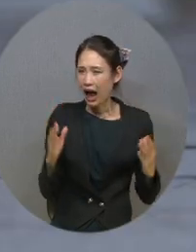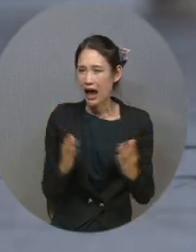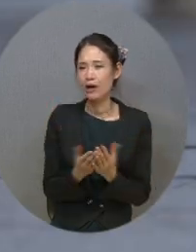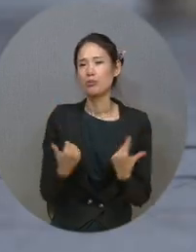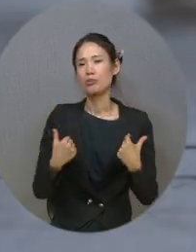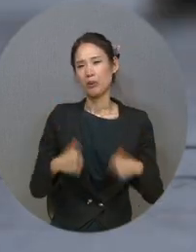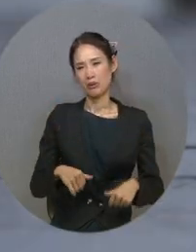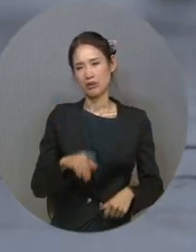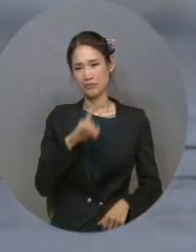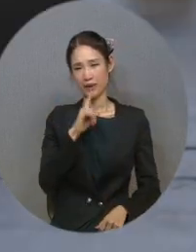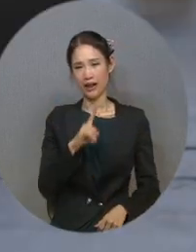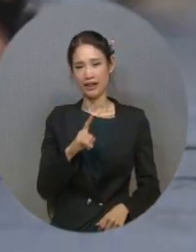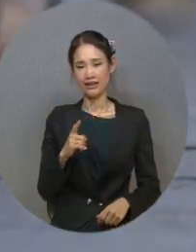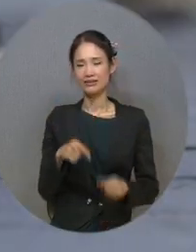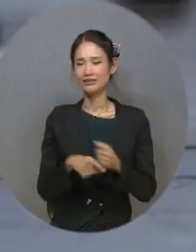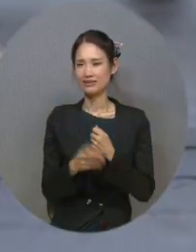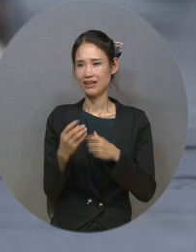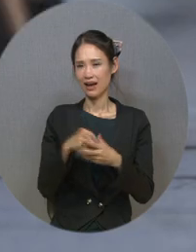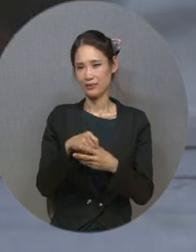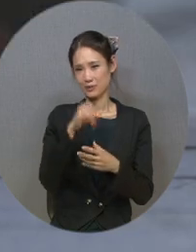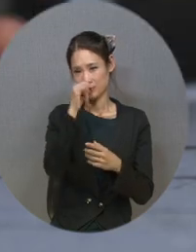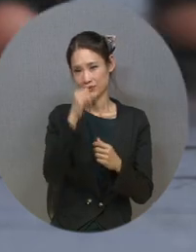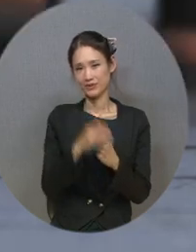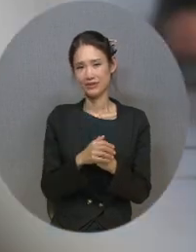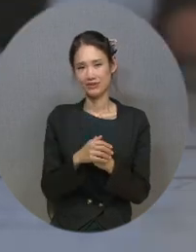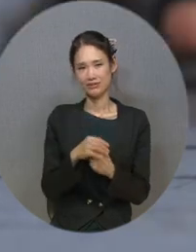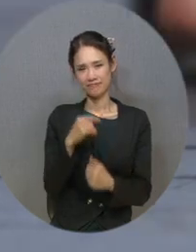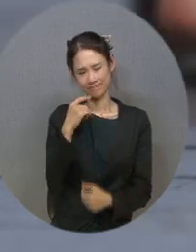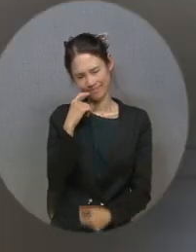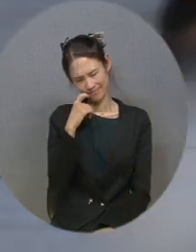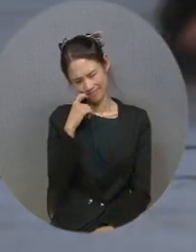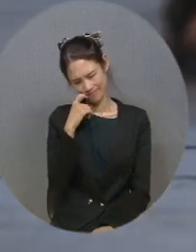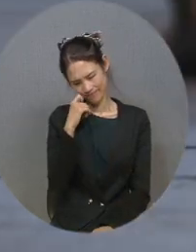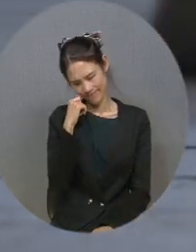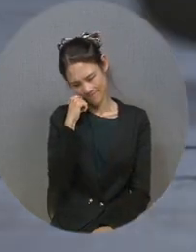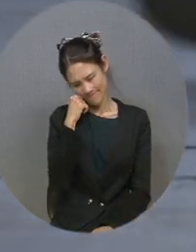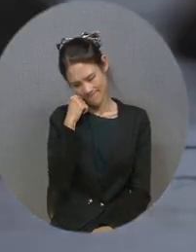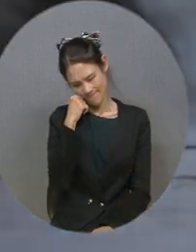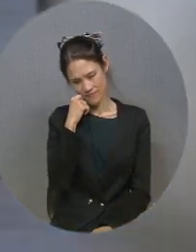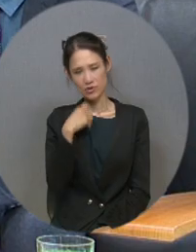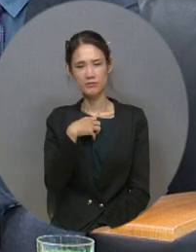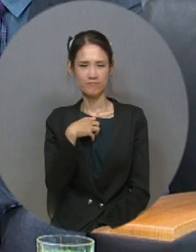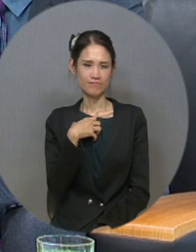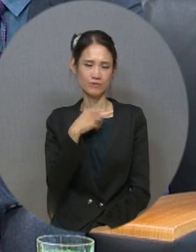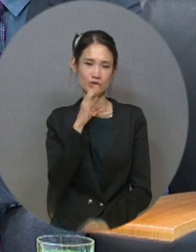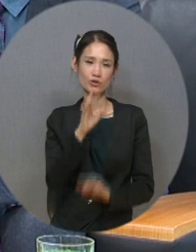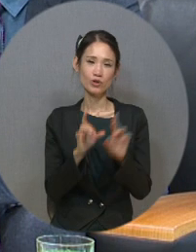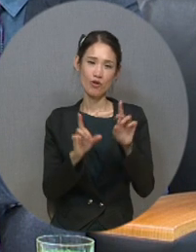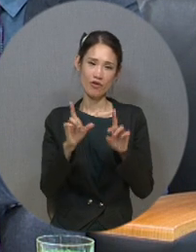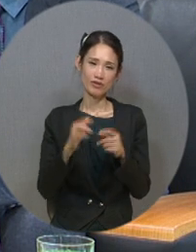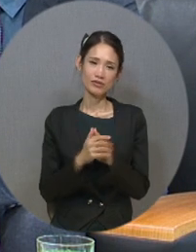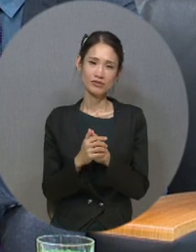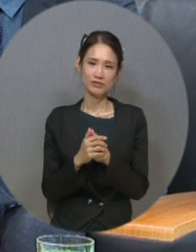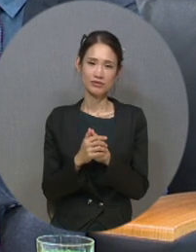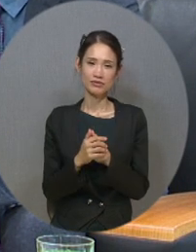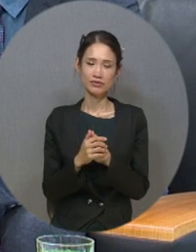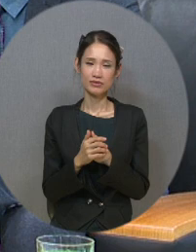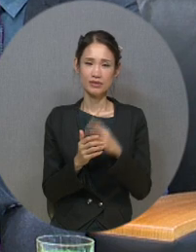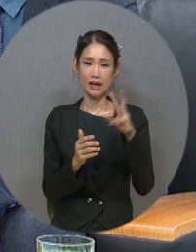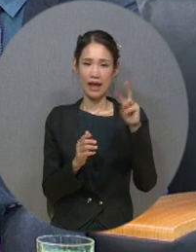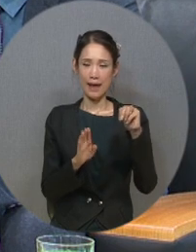그런 뜻을 담고 예, 있는데 예. 씁쓸한 예, 씁쓸한 참 현상입니다. 그런데 예. 이제